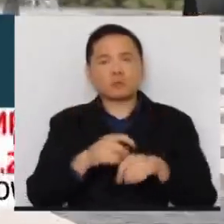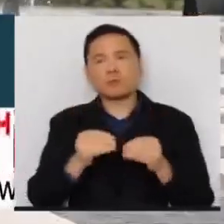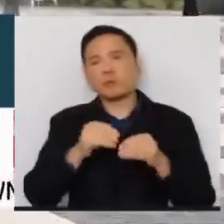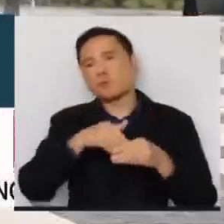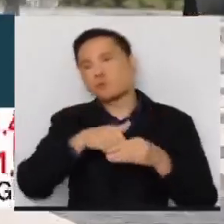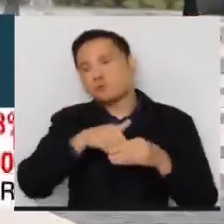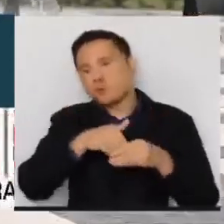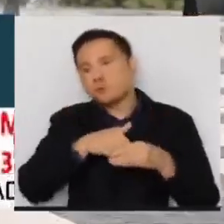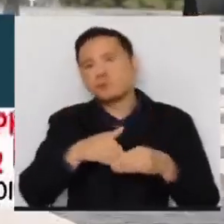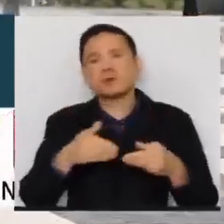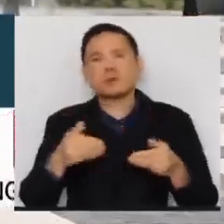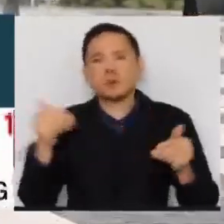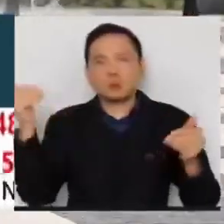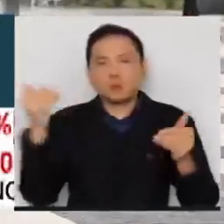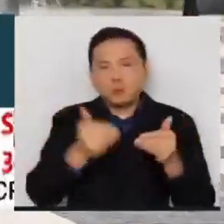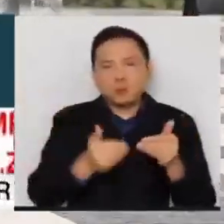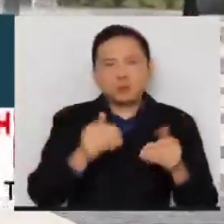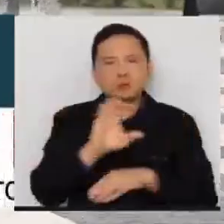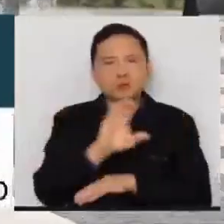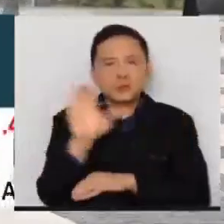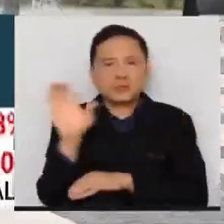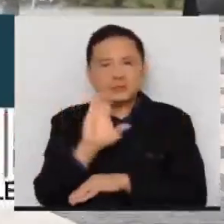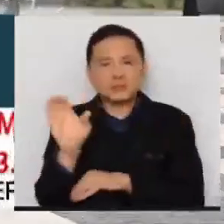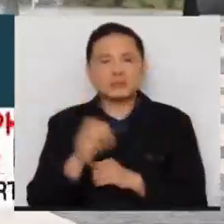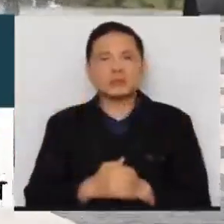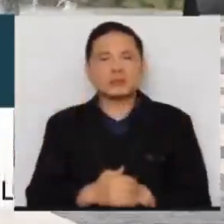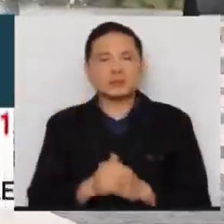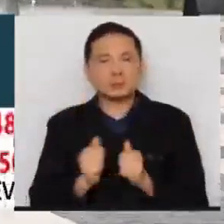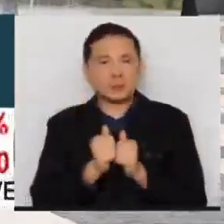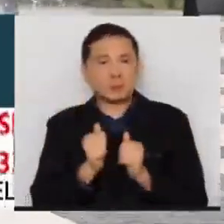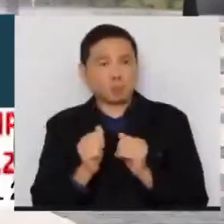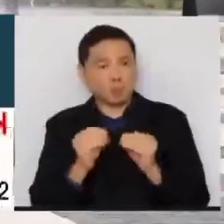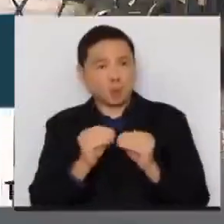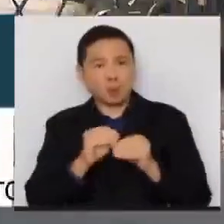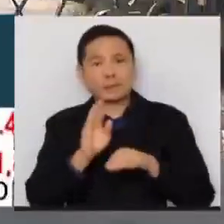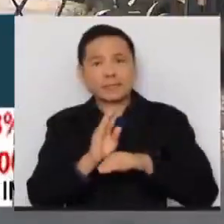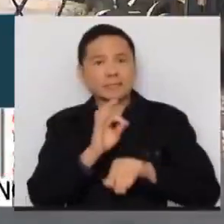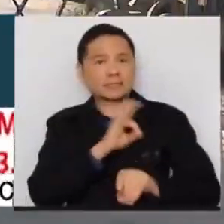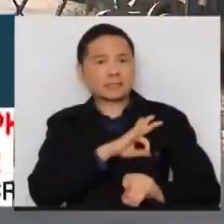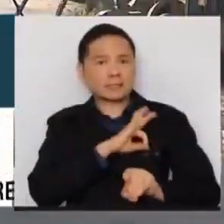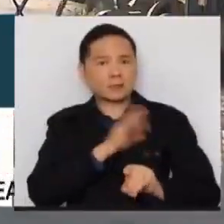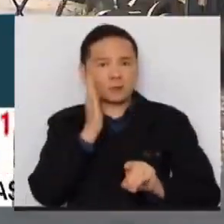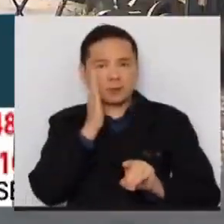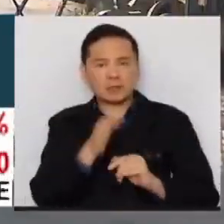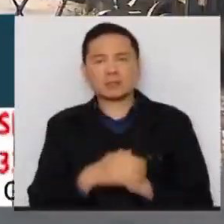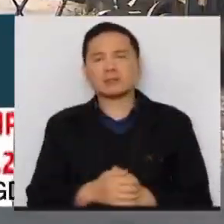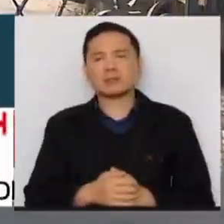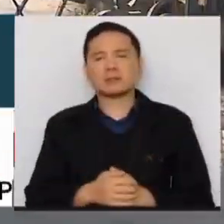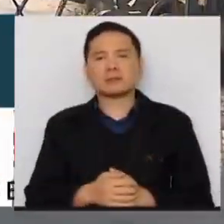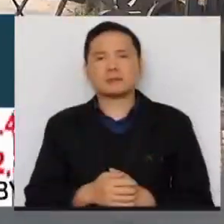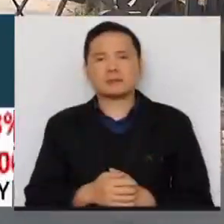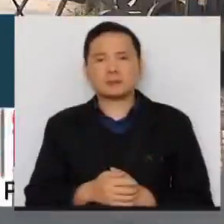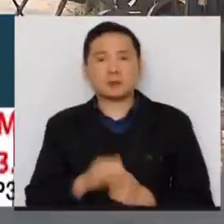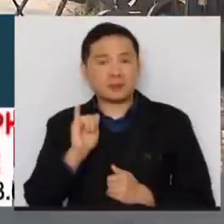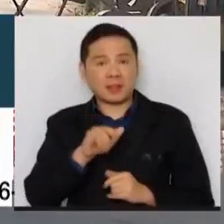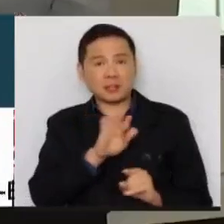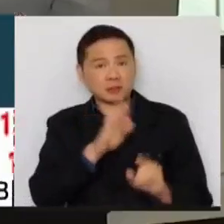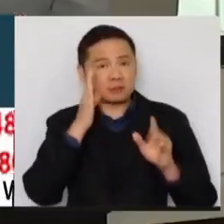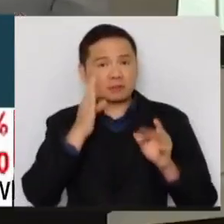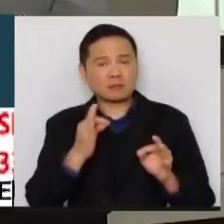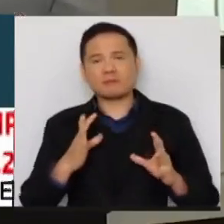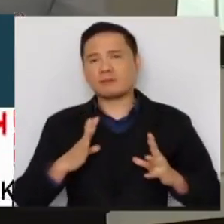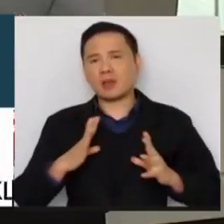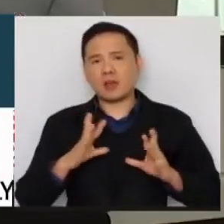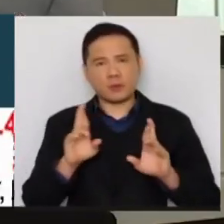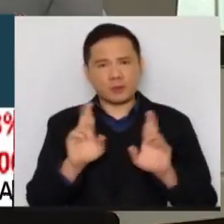so mas magkakaroon ng kita yung tao just in case yun yung maging decision. But again, nakita